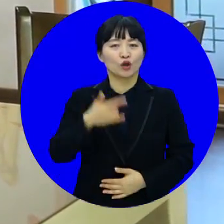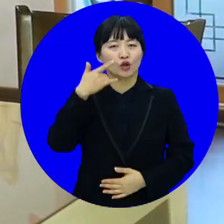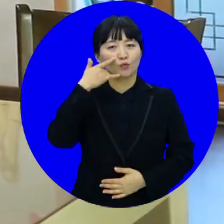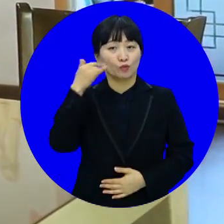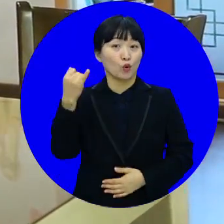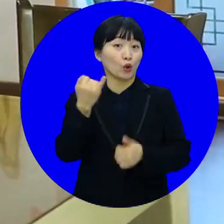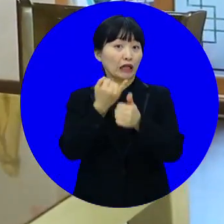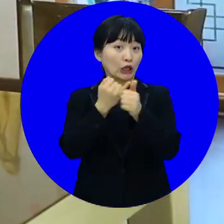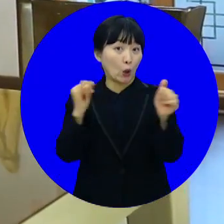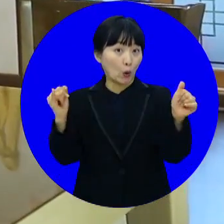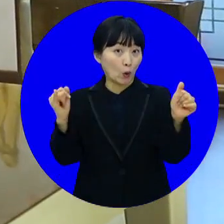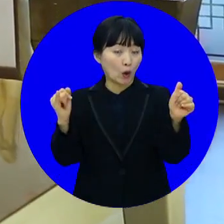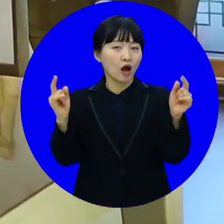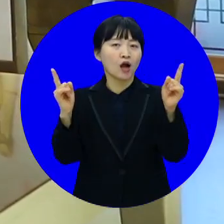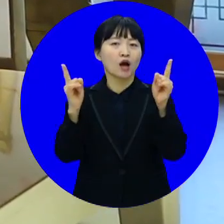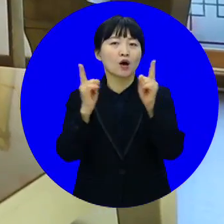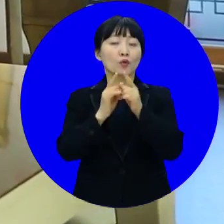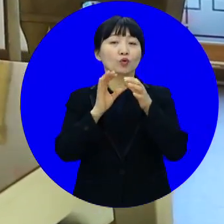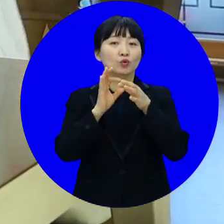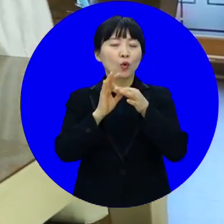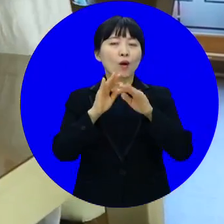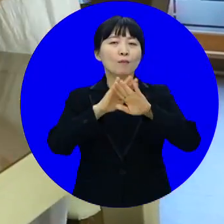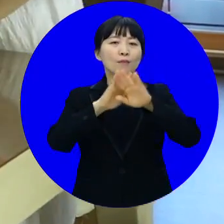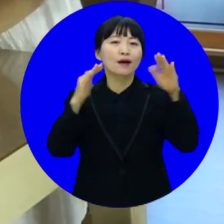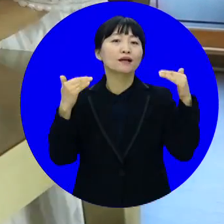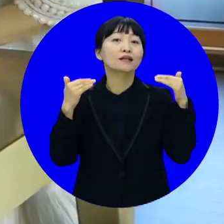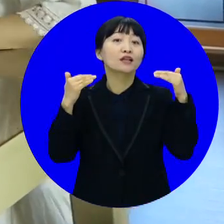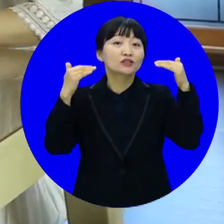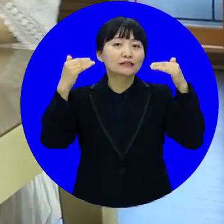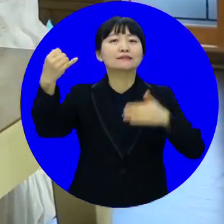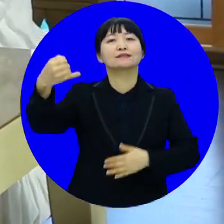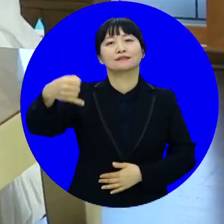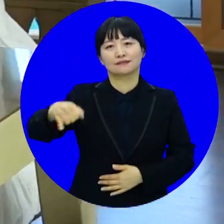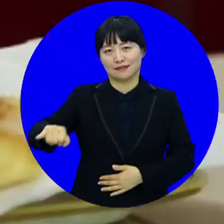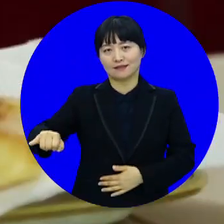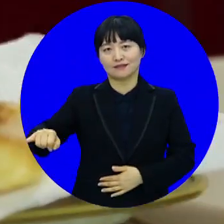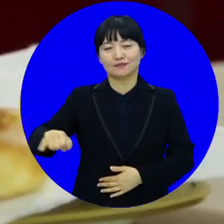부모의 이혼에도 면접 교섭을 통해 밝게 성장하고 있는 예린이.